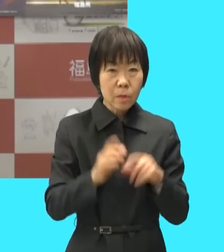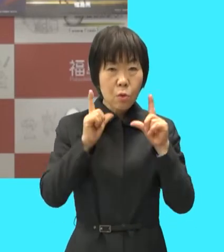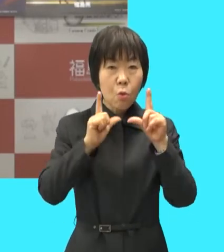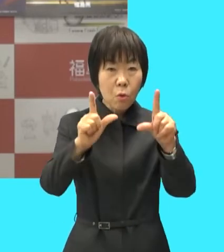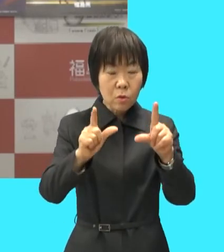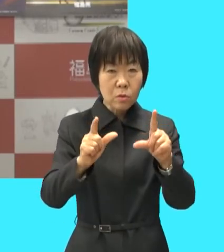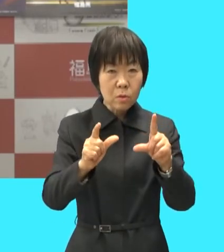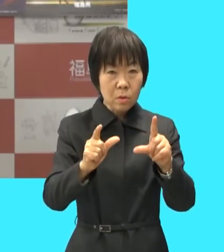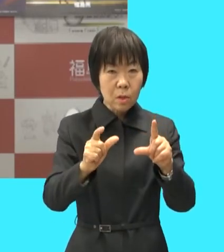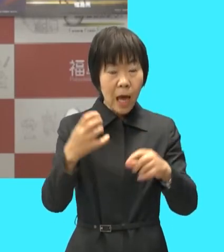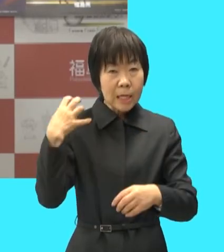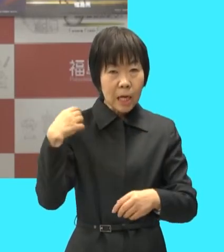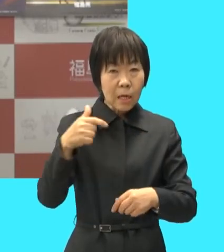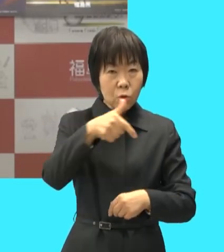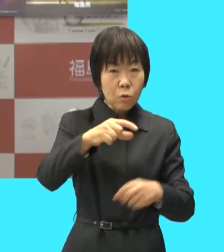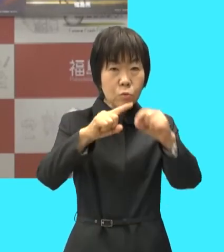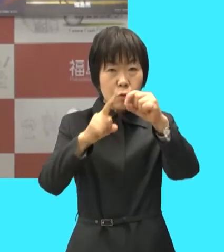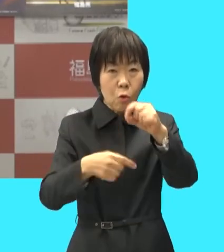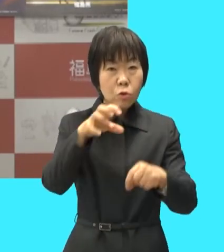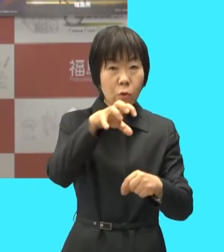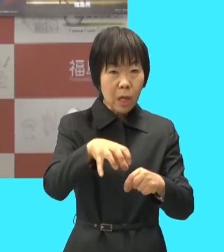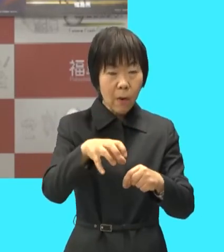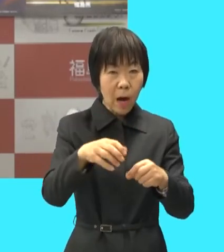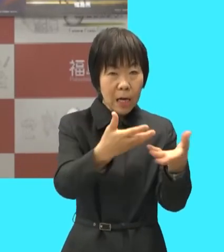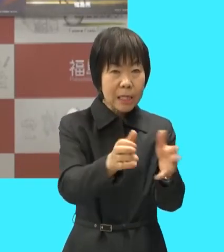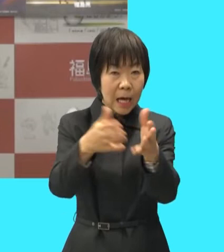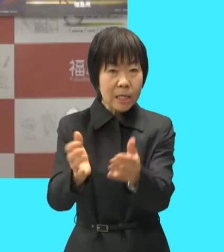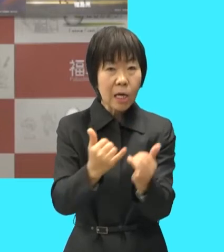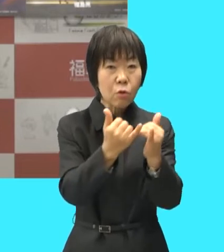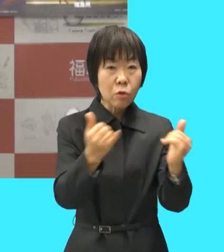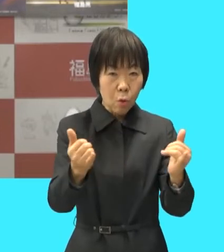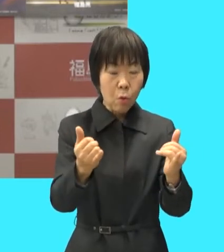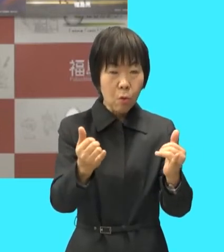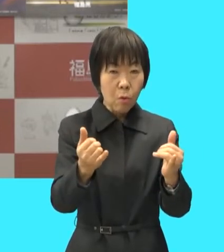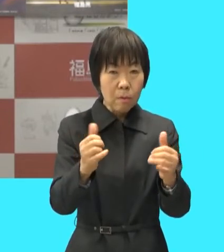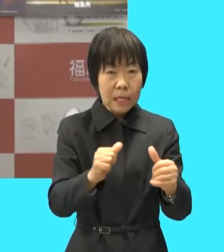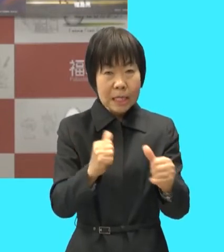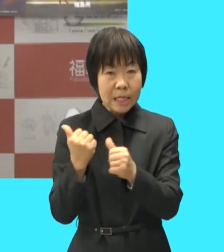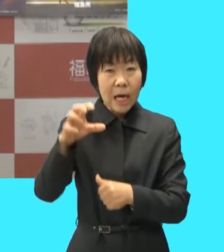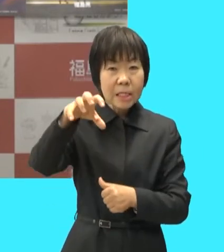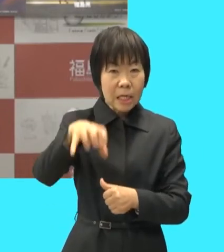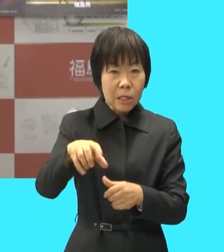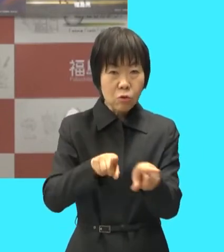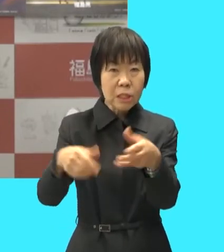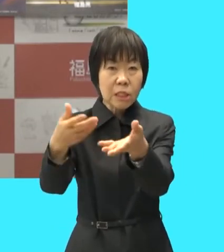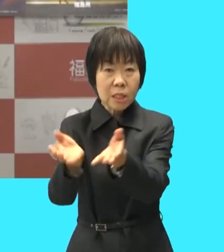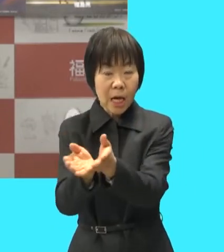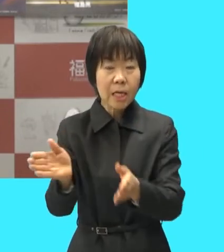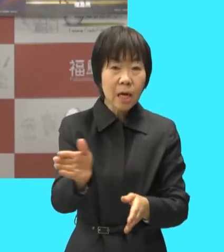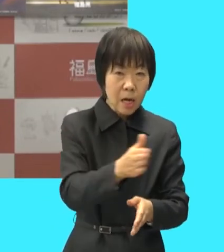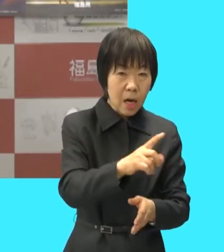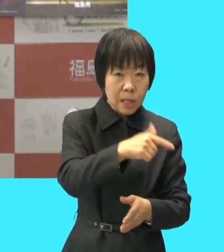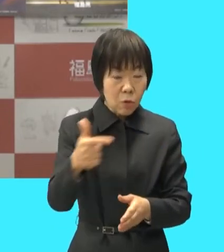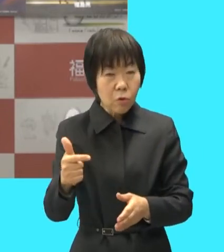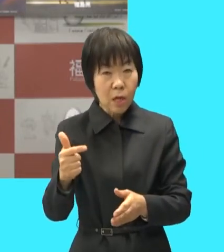に担当部局においては、各種の団体の方々、あるいは避難先の自治体の方々から